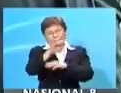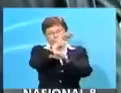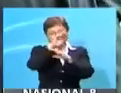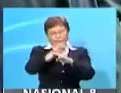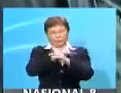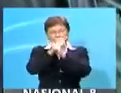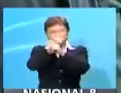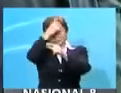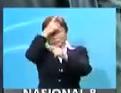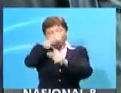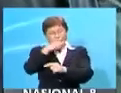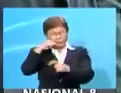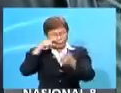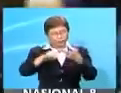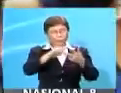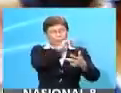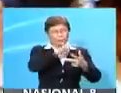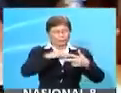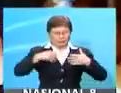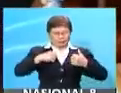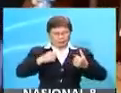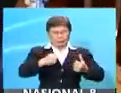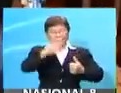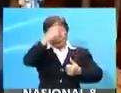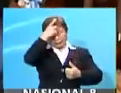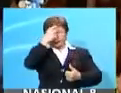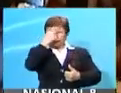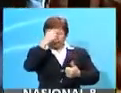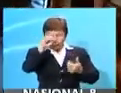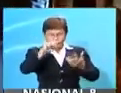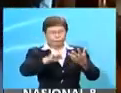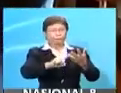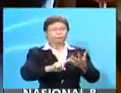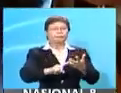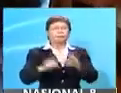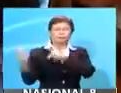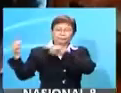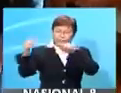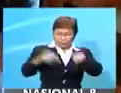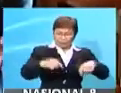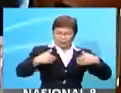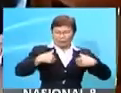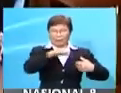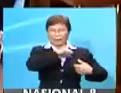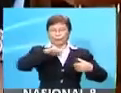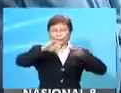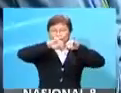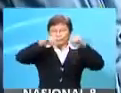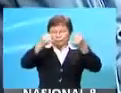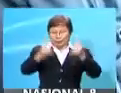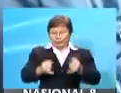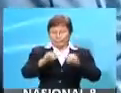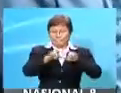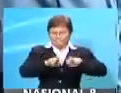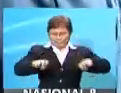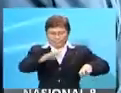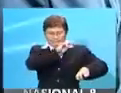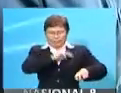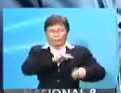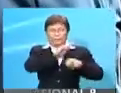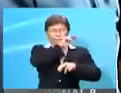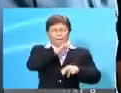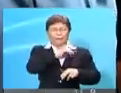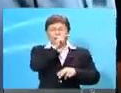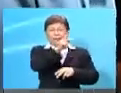Datuk Seri hishamuddin Tun Hussein juga menteri kesihatan Datuk Seri dr S bermanium turut hadir anggota jemaah menteri baharu iaitu menteri komunikasi dan